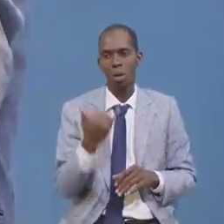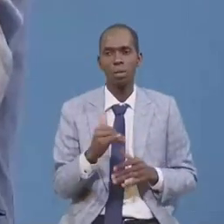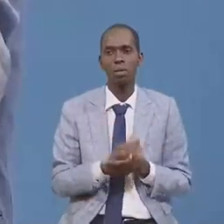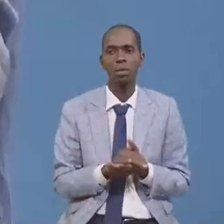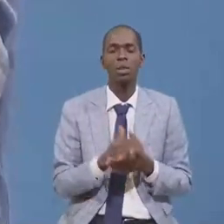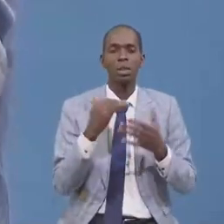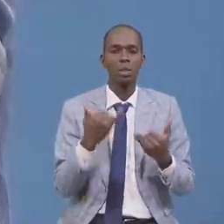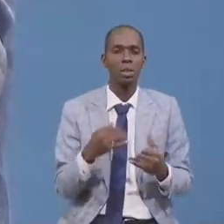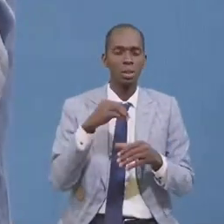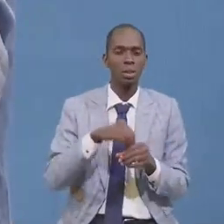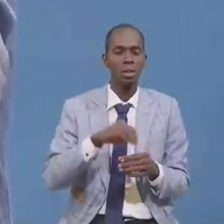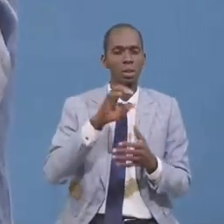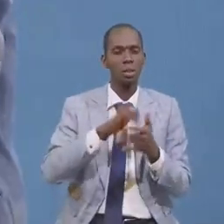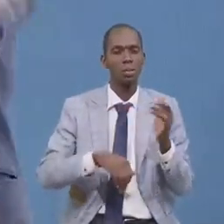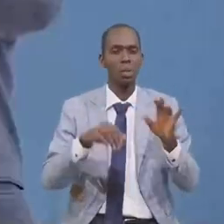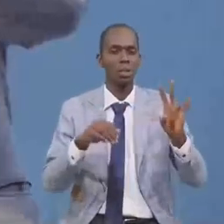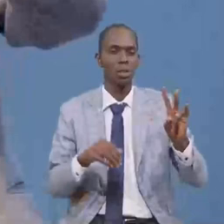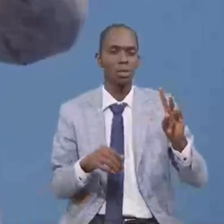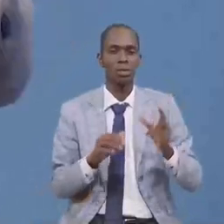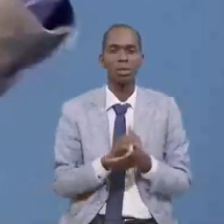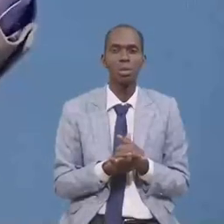Voyez le verset 17.